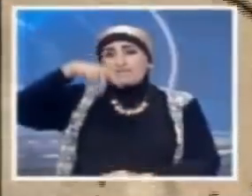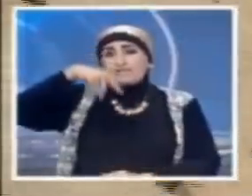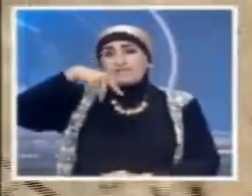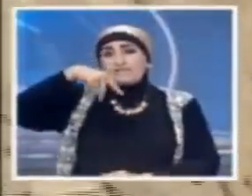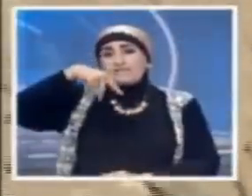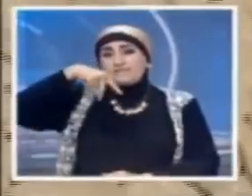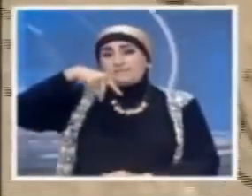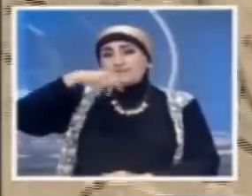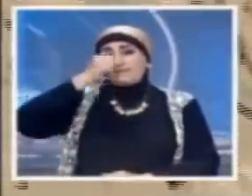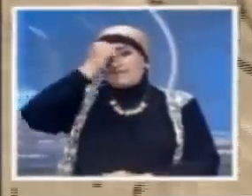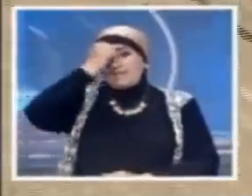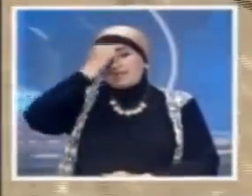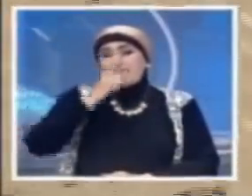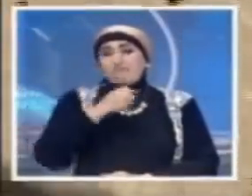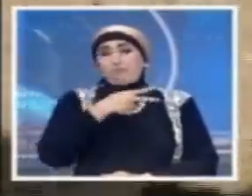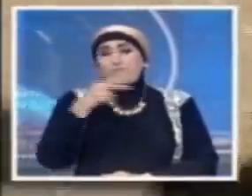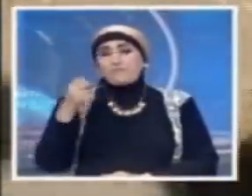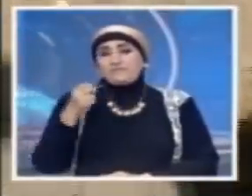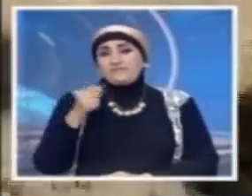إلى